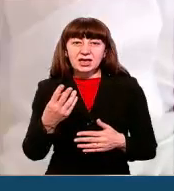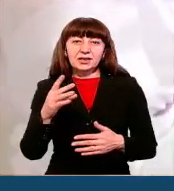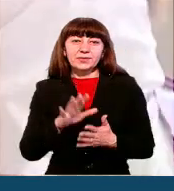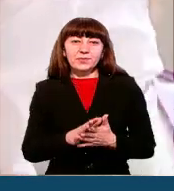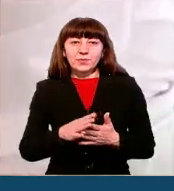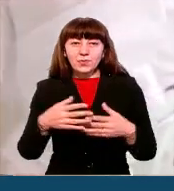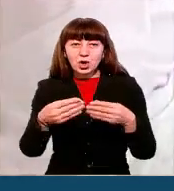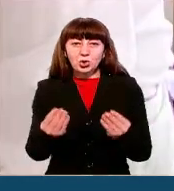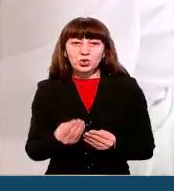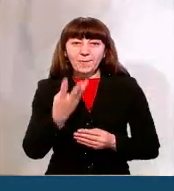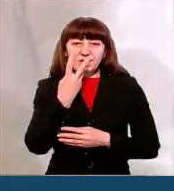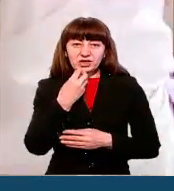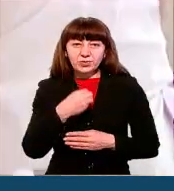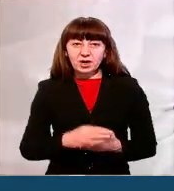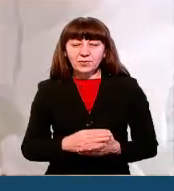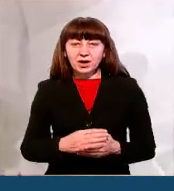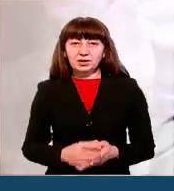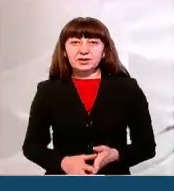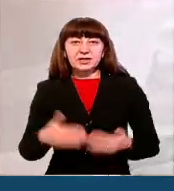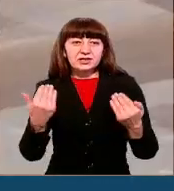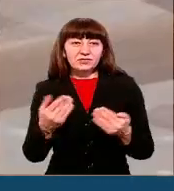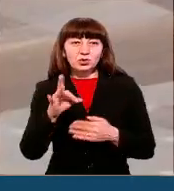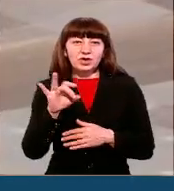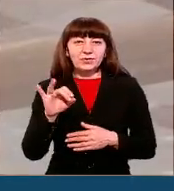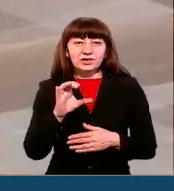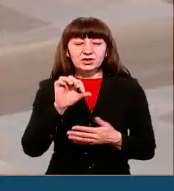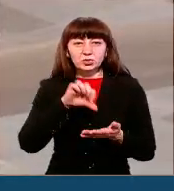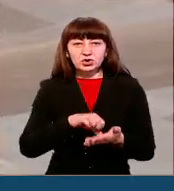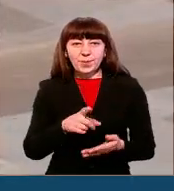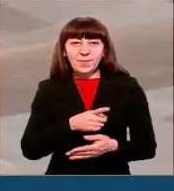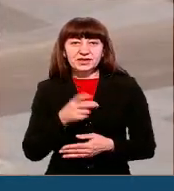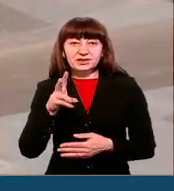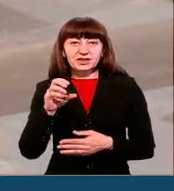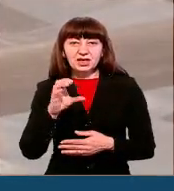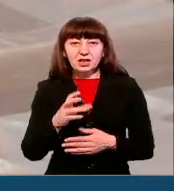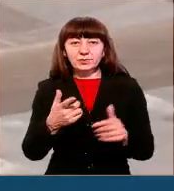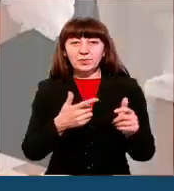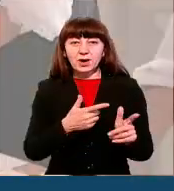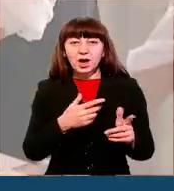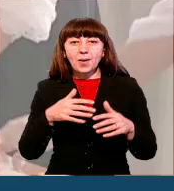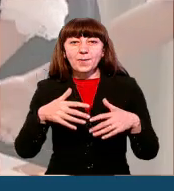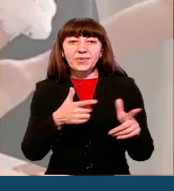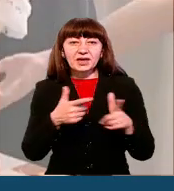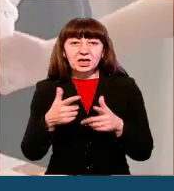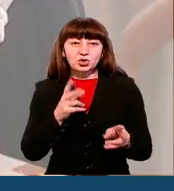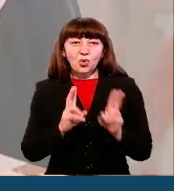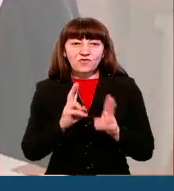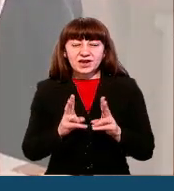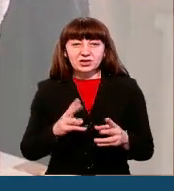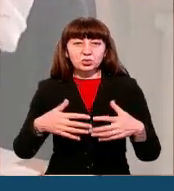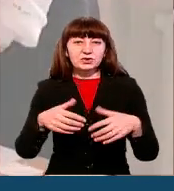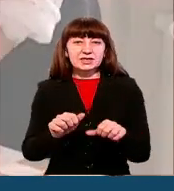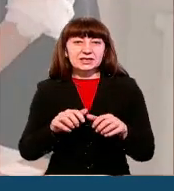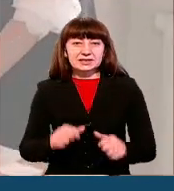готовит под пристальным вниманием опытных хозяюшек. Сегодня Тамирис принимает участие в мастер-классе по приготовлению теста. Мне очень понравился